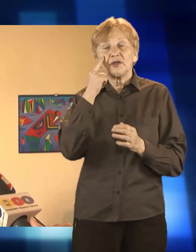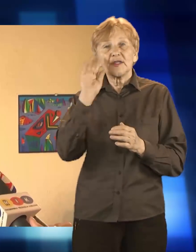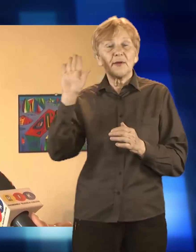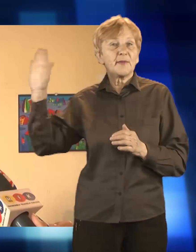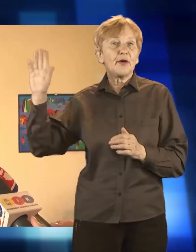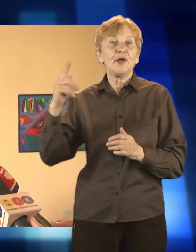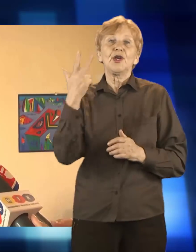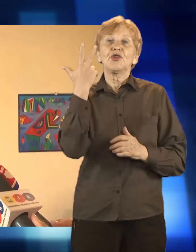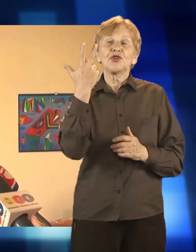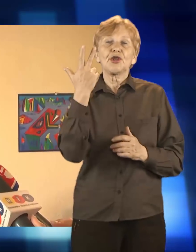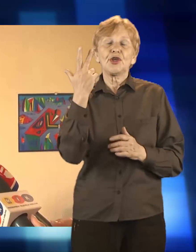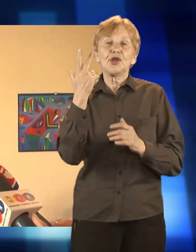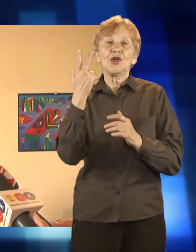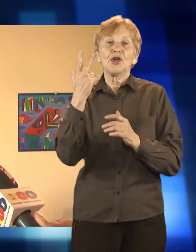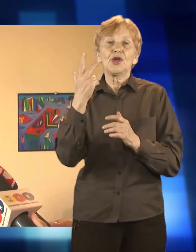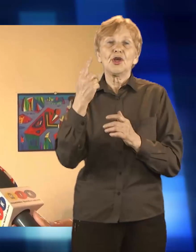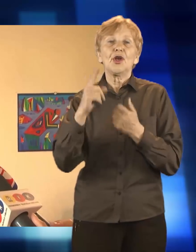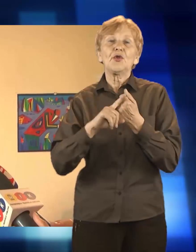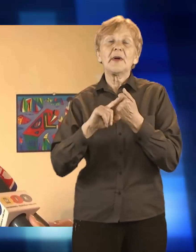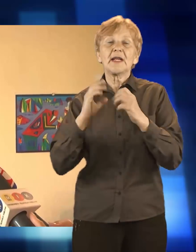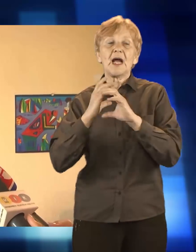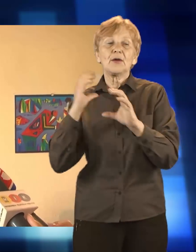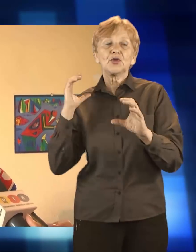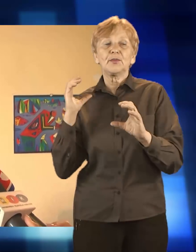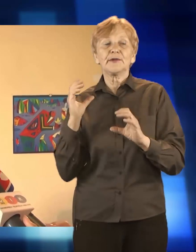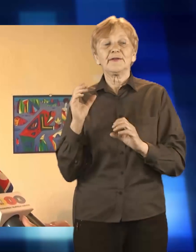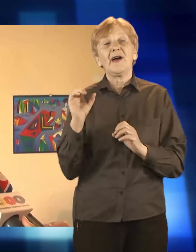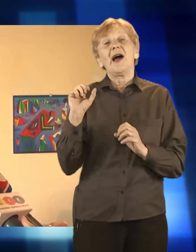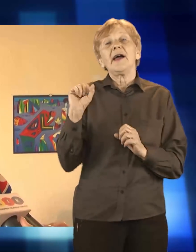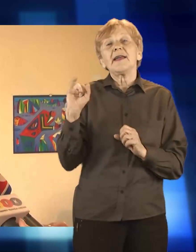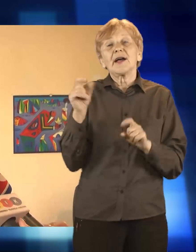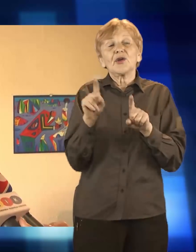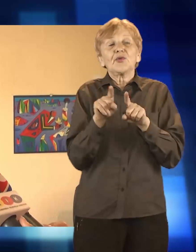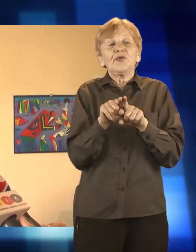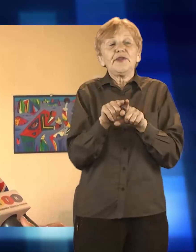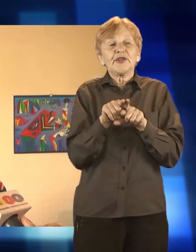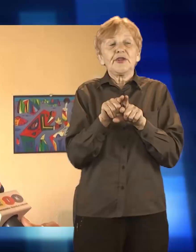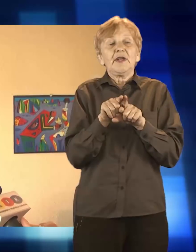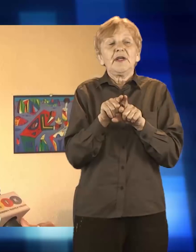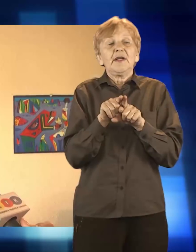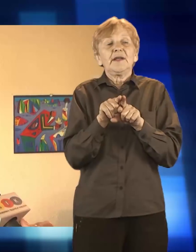więc problem będzie rozwiązany. A jednocześnie